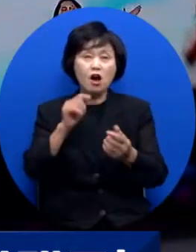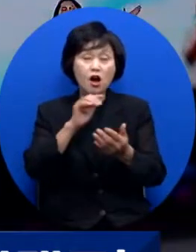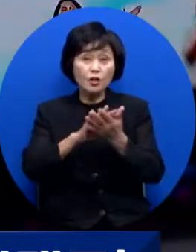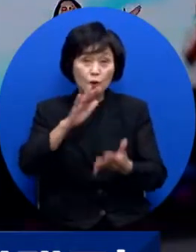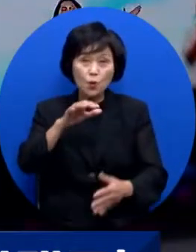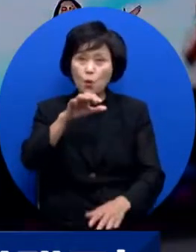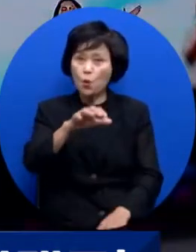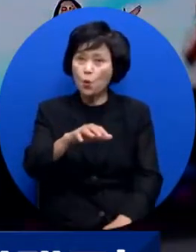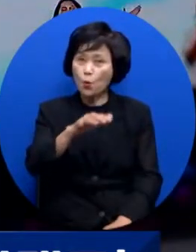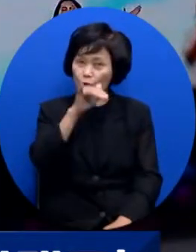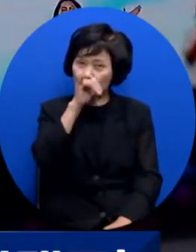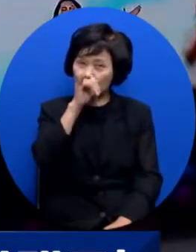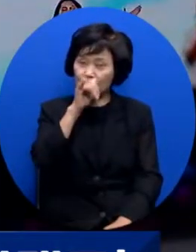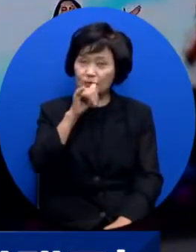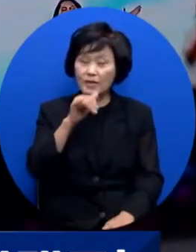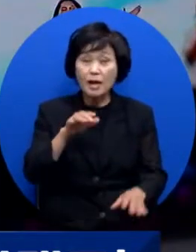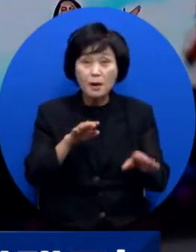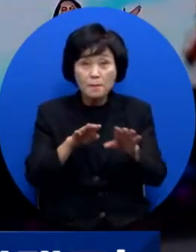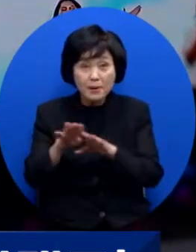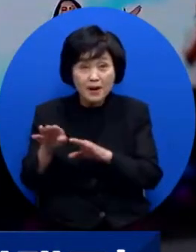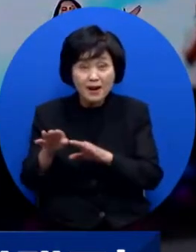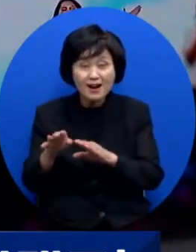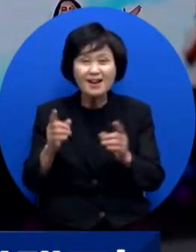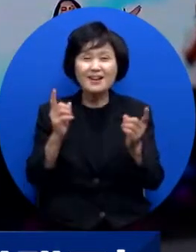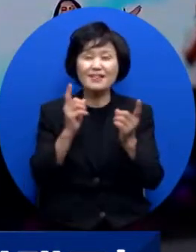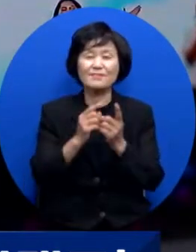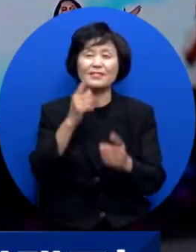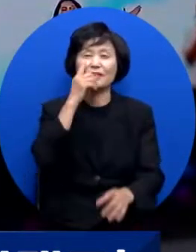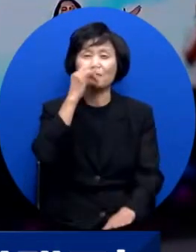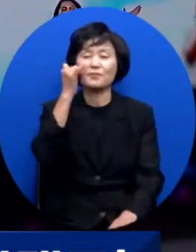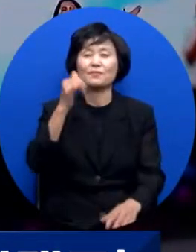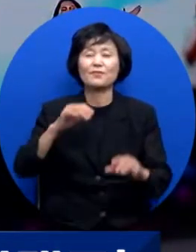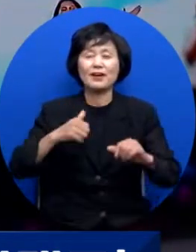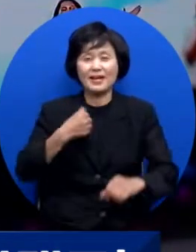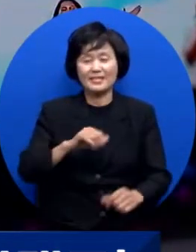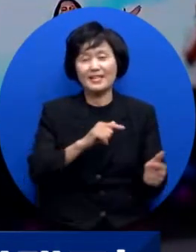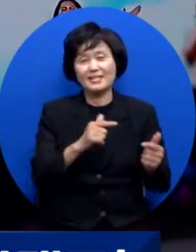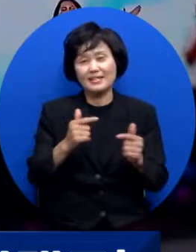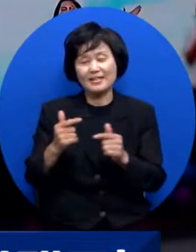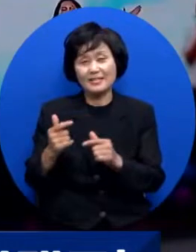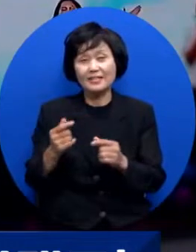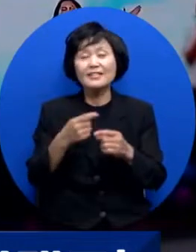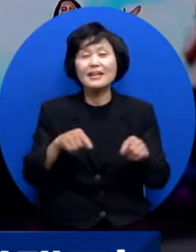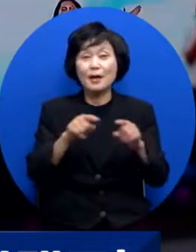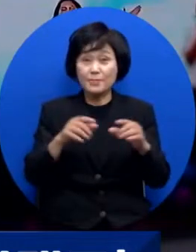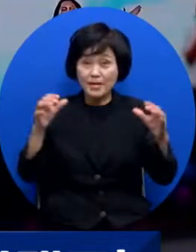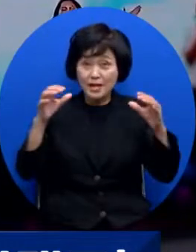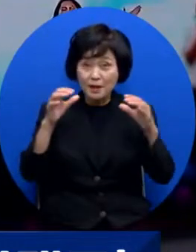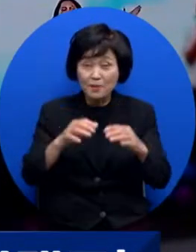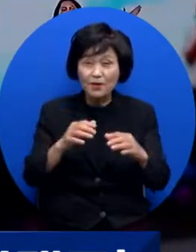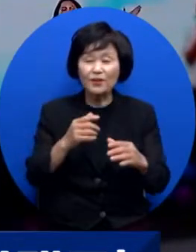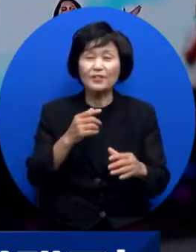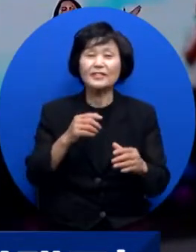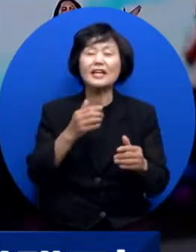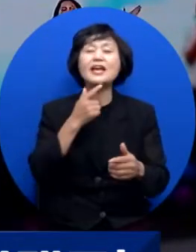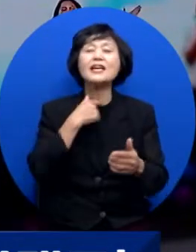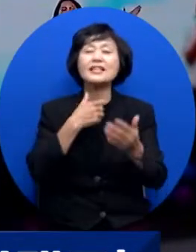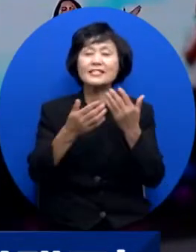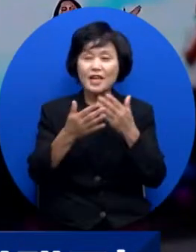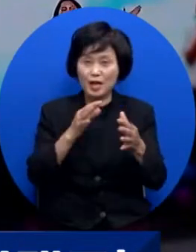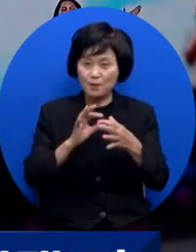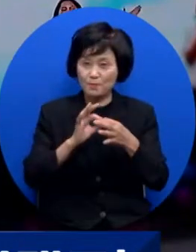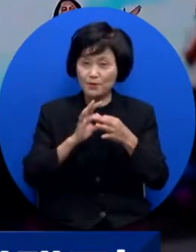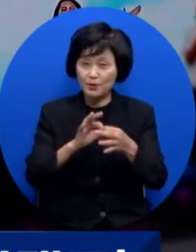있습니다. 여름방학을 맞아 부모와 자녀들이 한자리에 모였는데요. 체험신앙 프로그램으로 다음 세대를 세우며